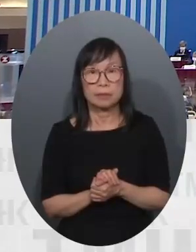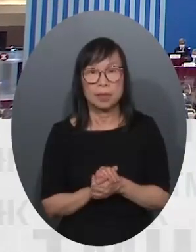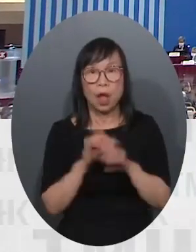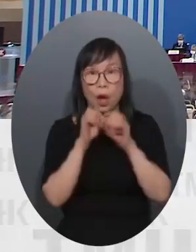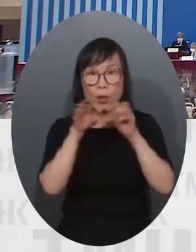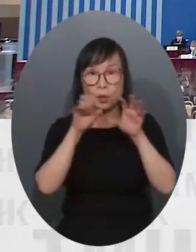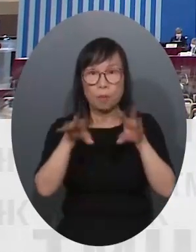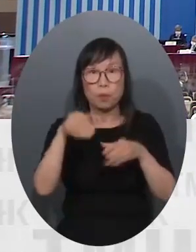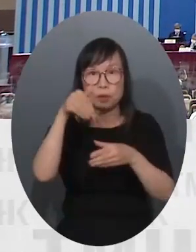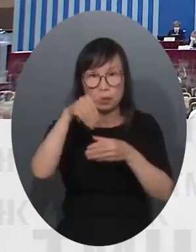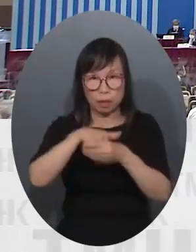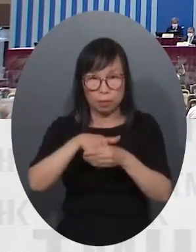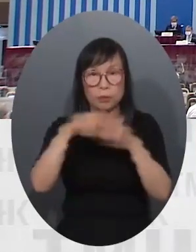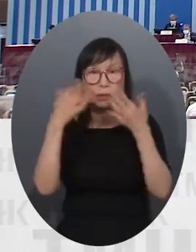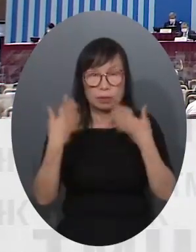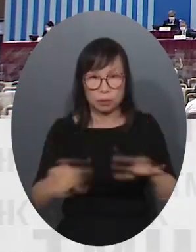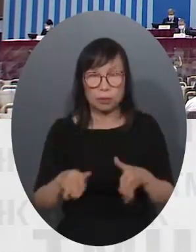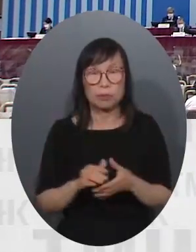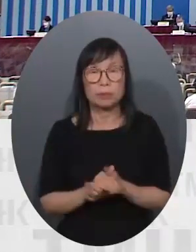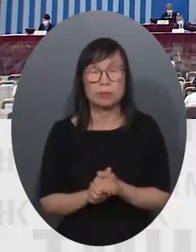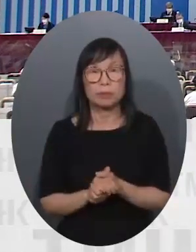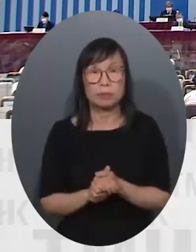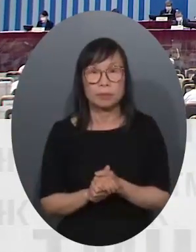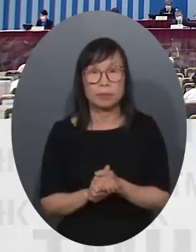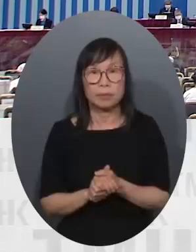我宣布投票結束。